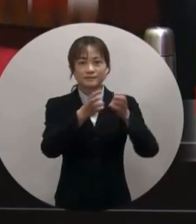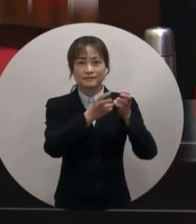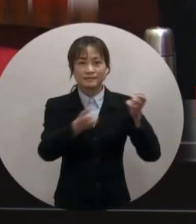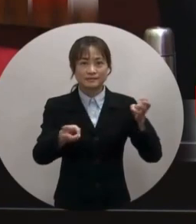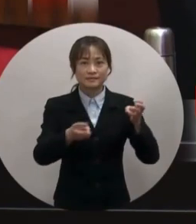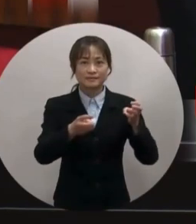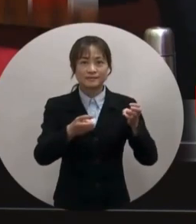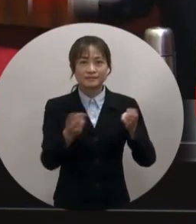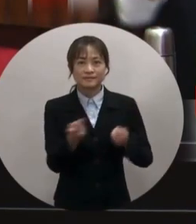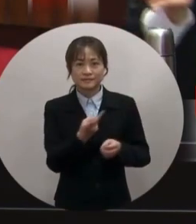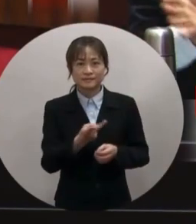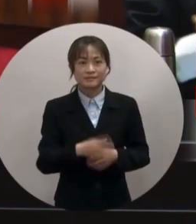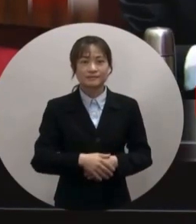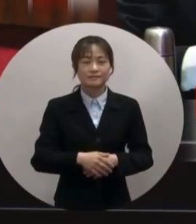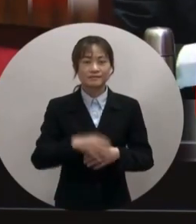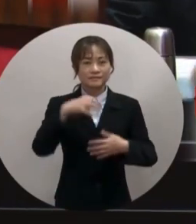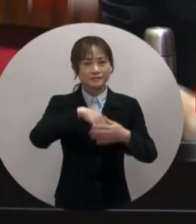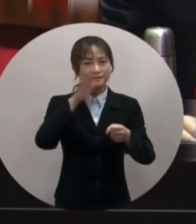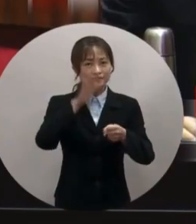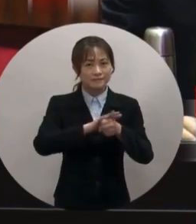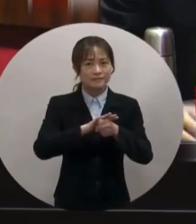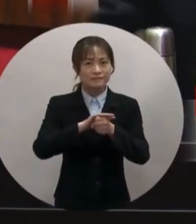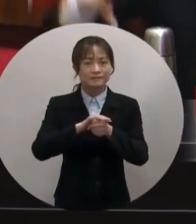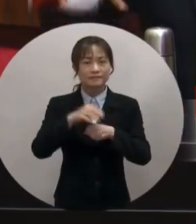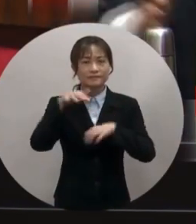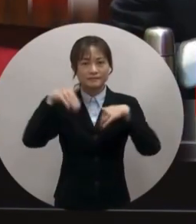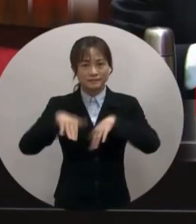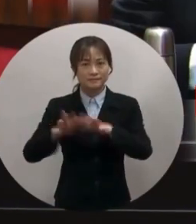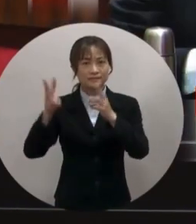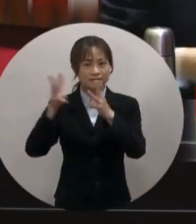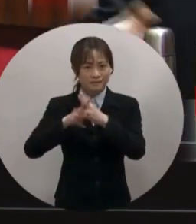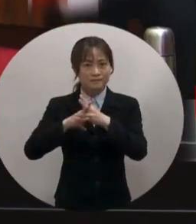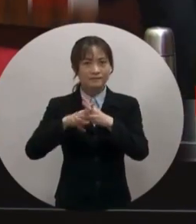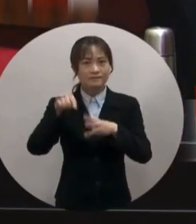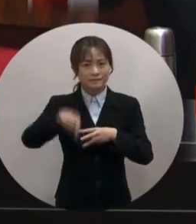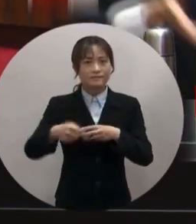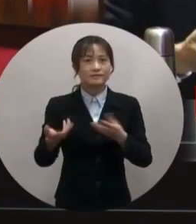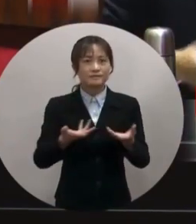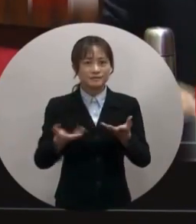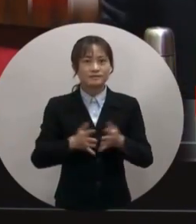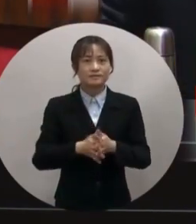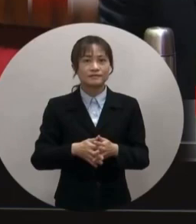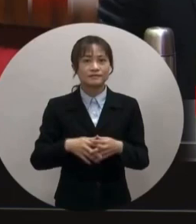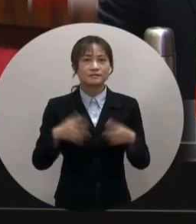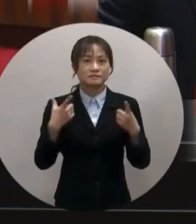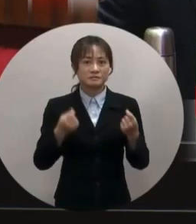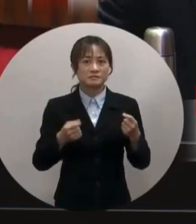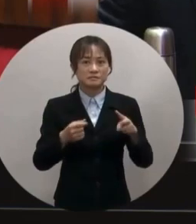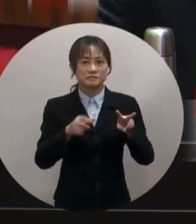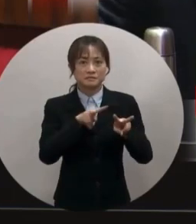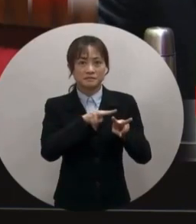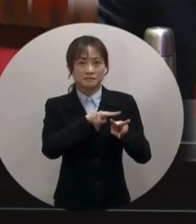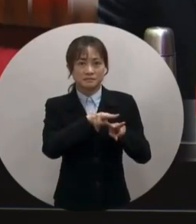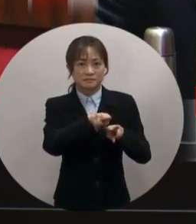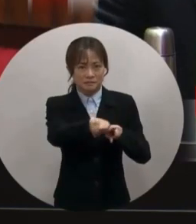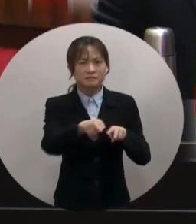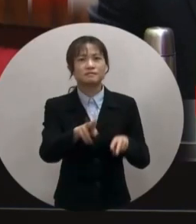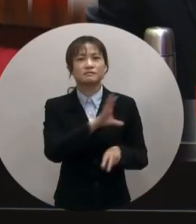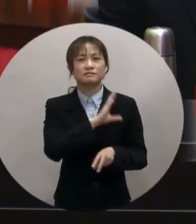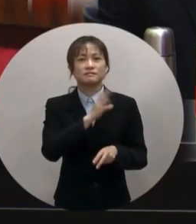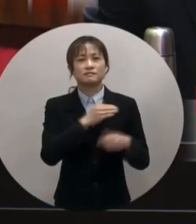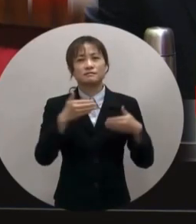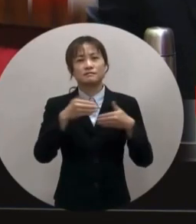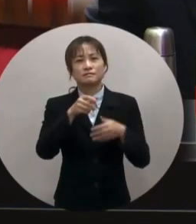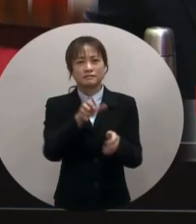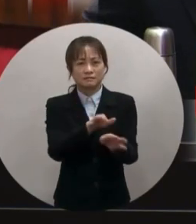就是來埔阿丟臭來的這條一桌之後加這位兩條變一條那當然一定貼的是啦所以